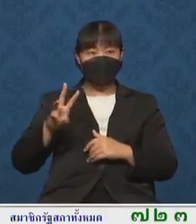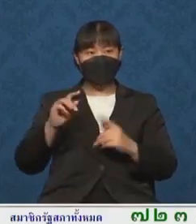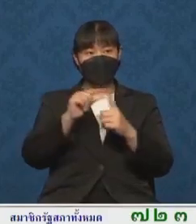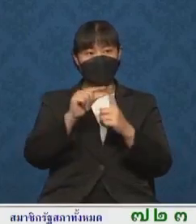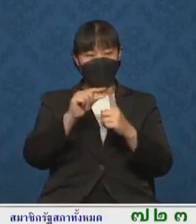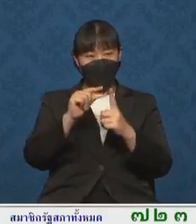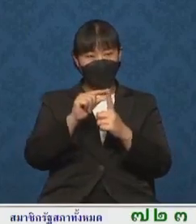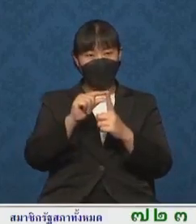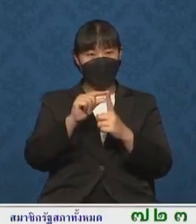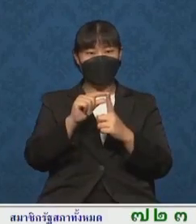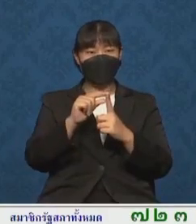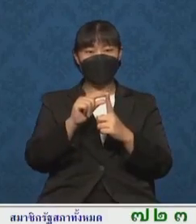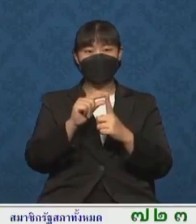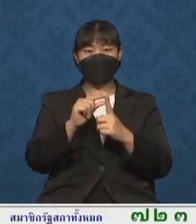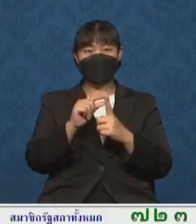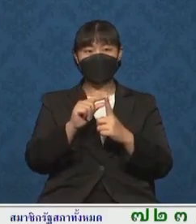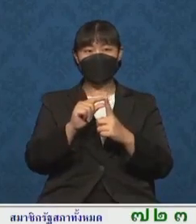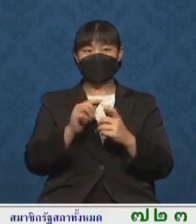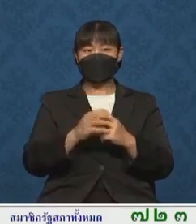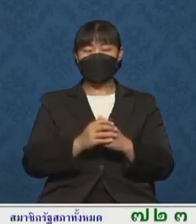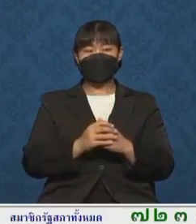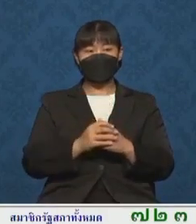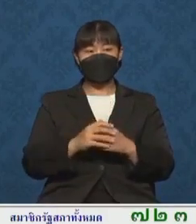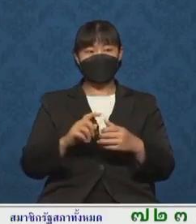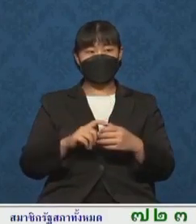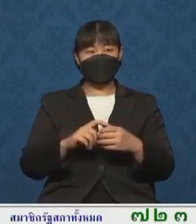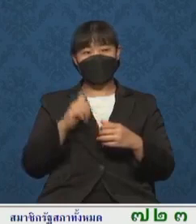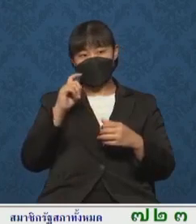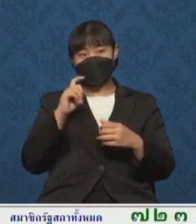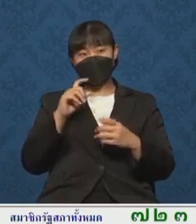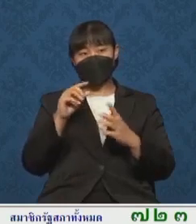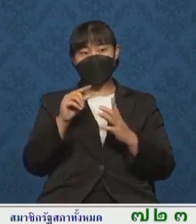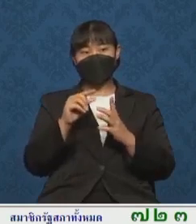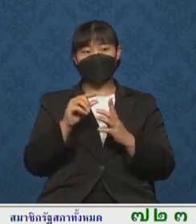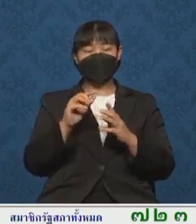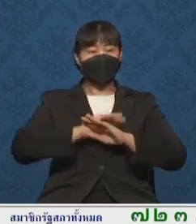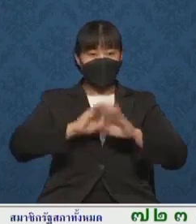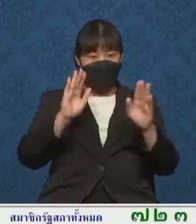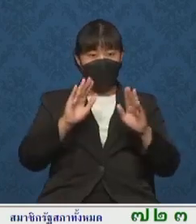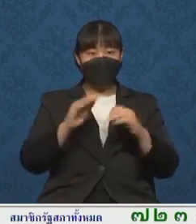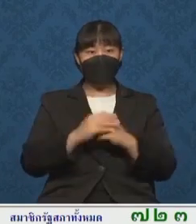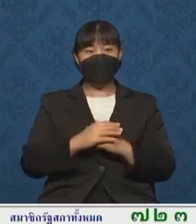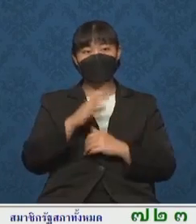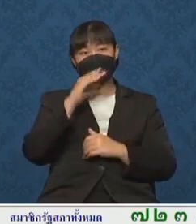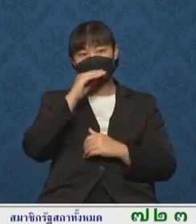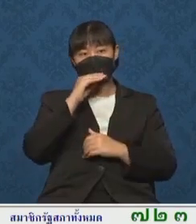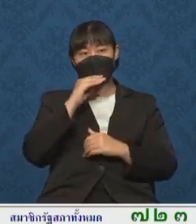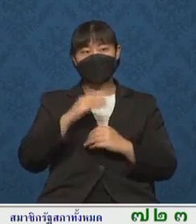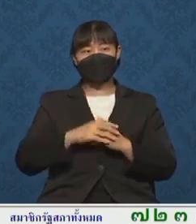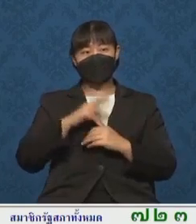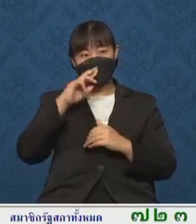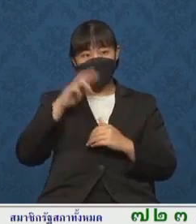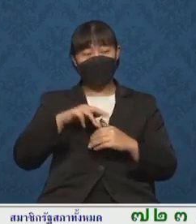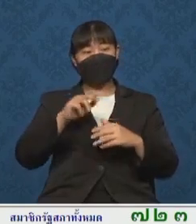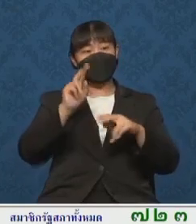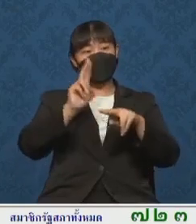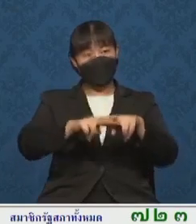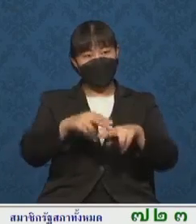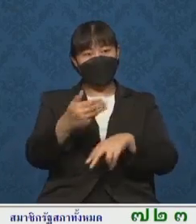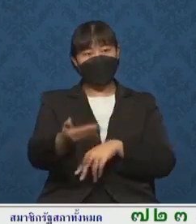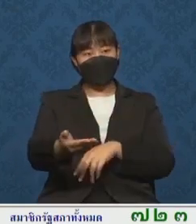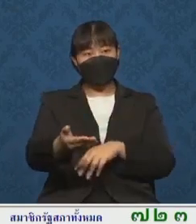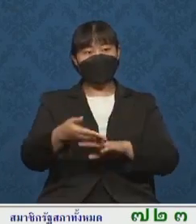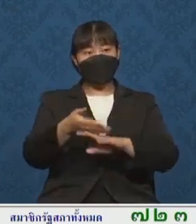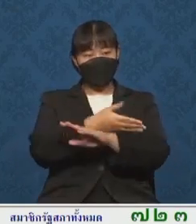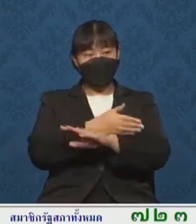ในเราคุณแผ่นดินน่ะเหรอครับวันครับคำพูดนี้ต้องถอนประธานผมเคยเขาตั้งก่อนแล้วผมจะวินิจฉัยตั้งแต่